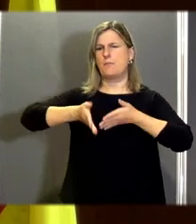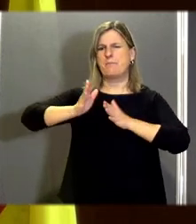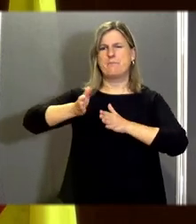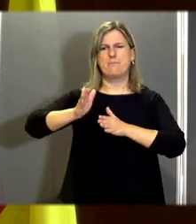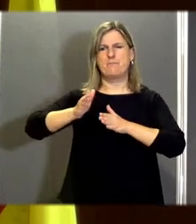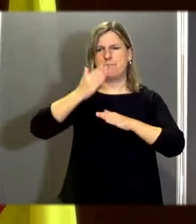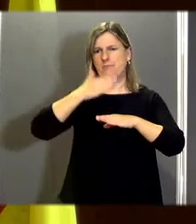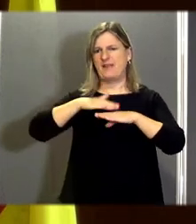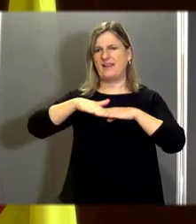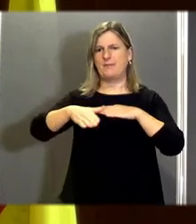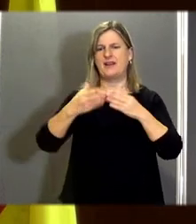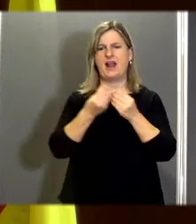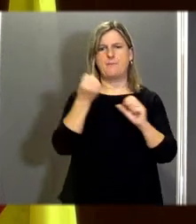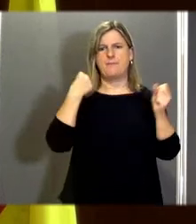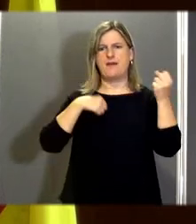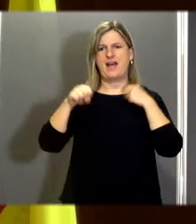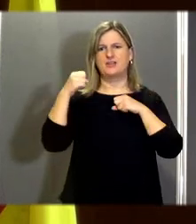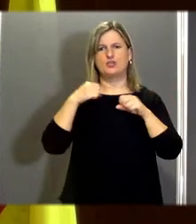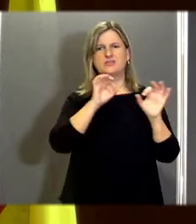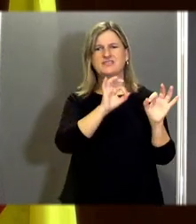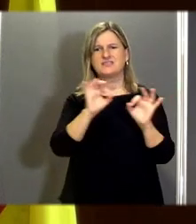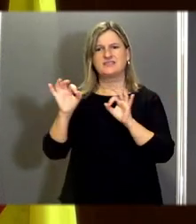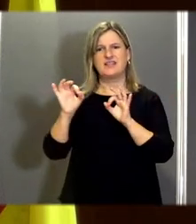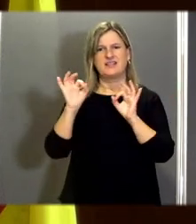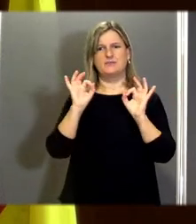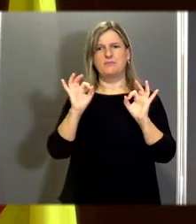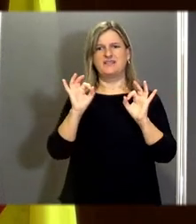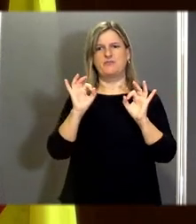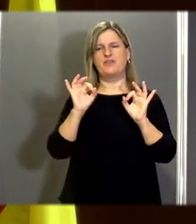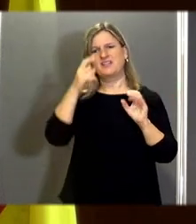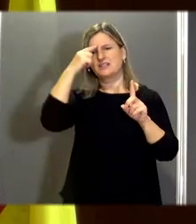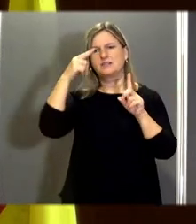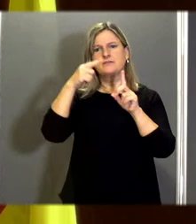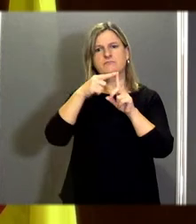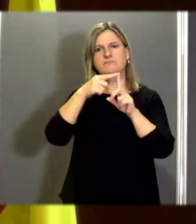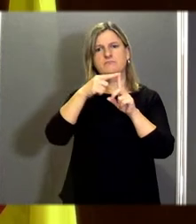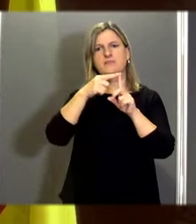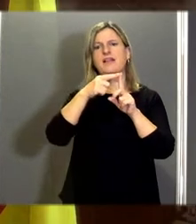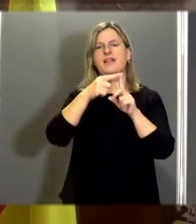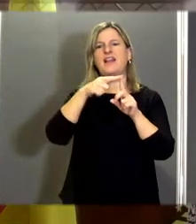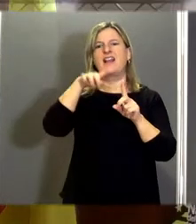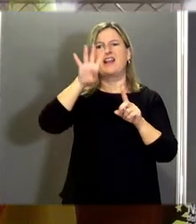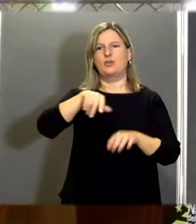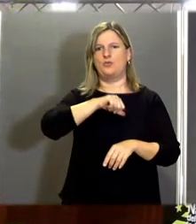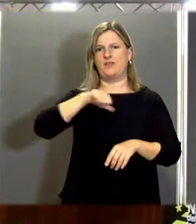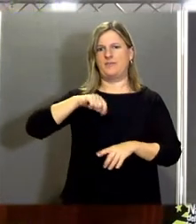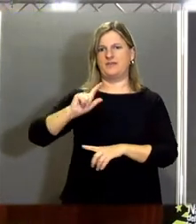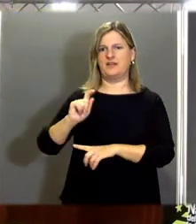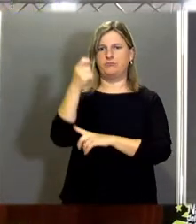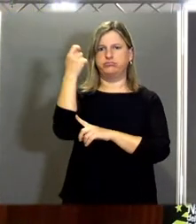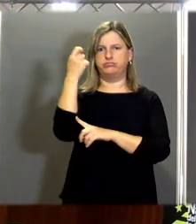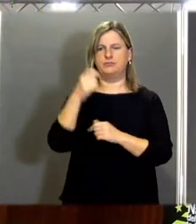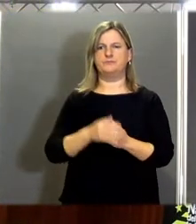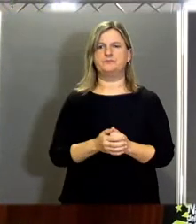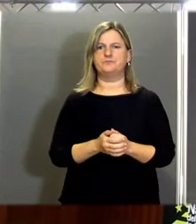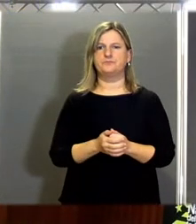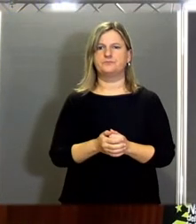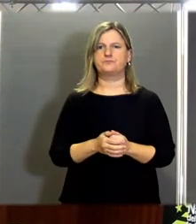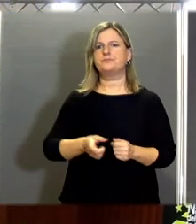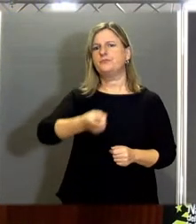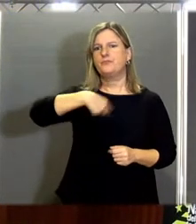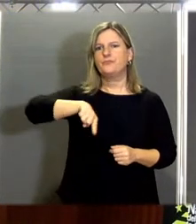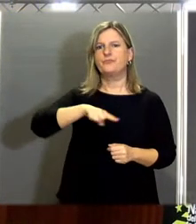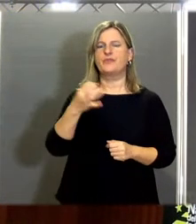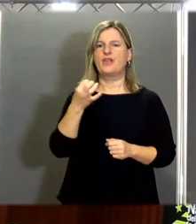accions efectives i específiques des del paraigües de la independència de Catalunya. Hem d'organitzar-nos